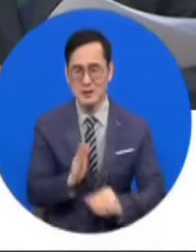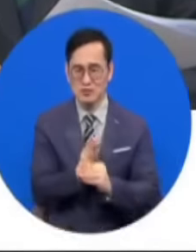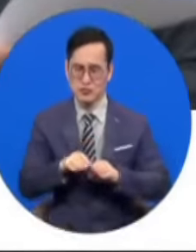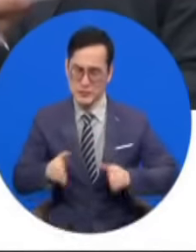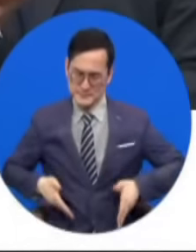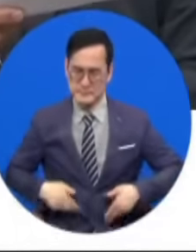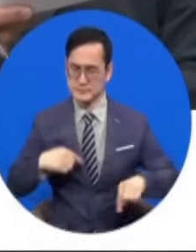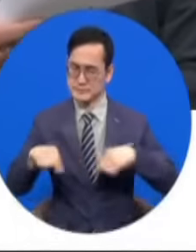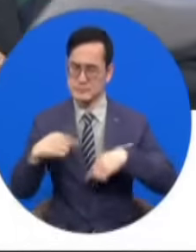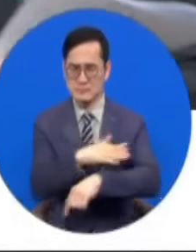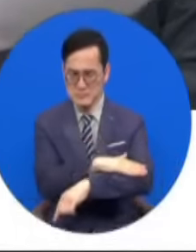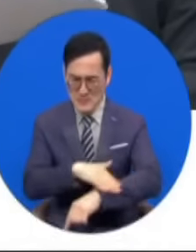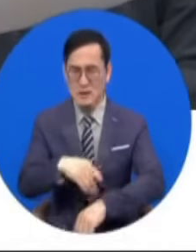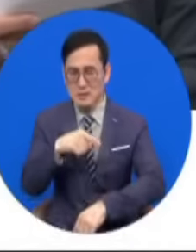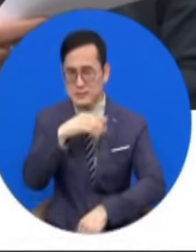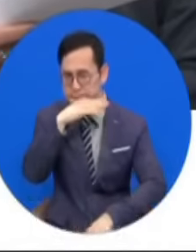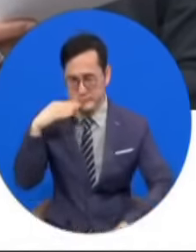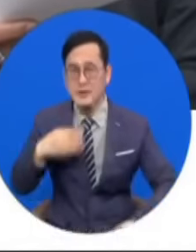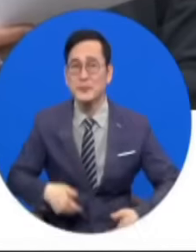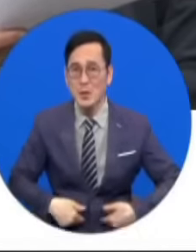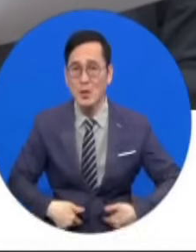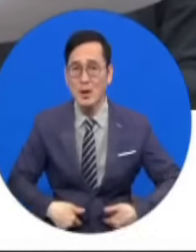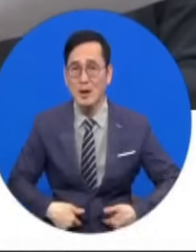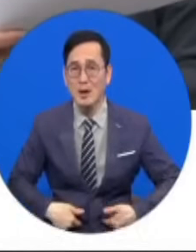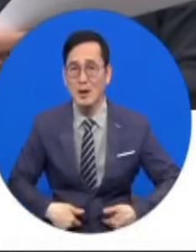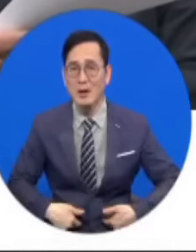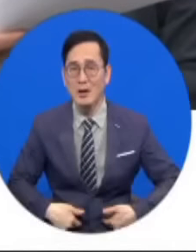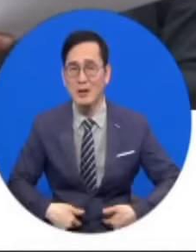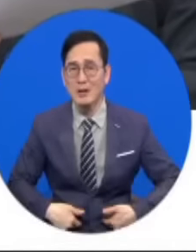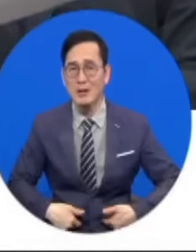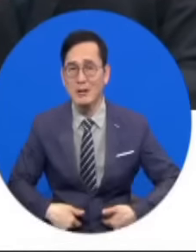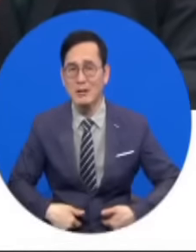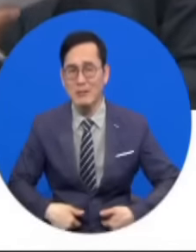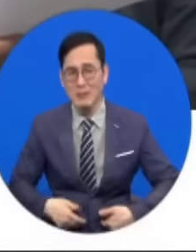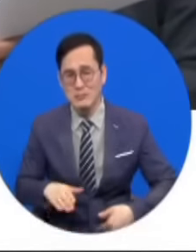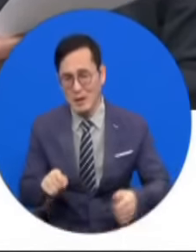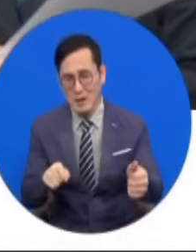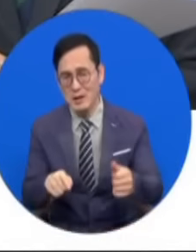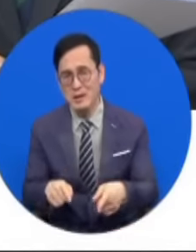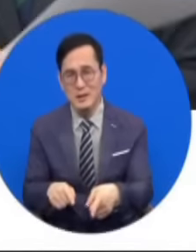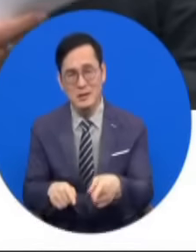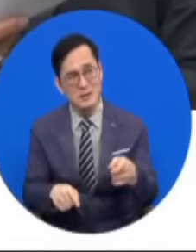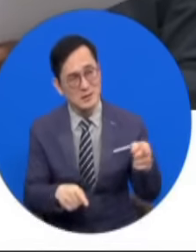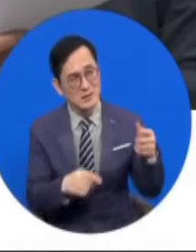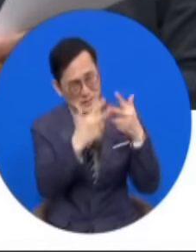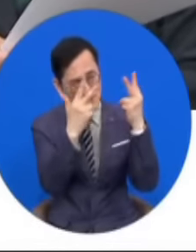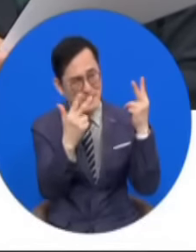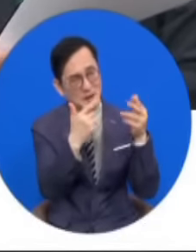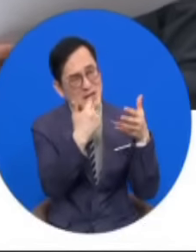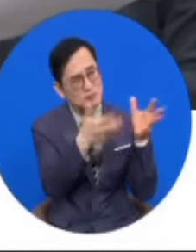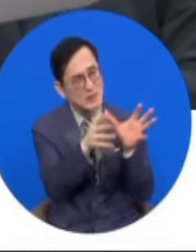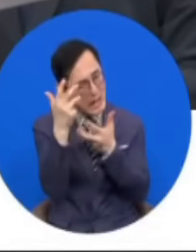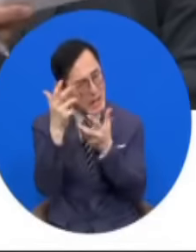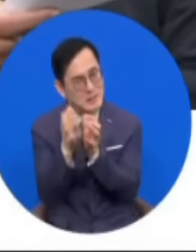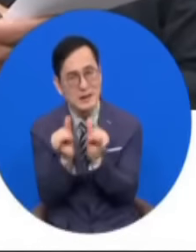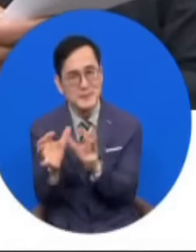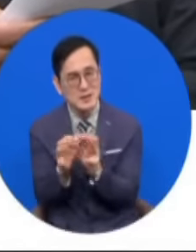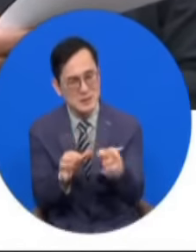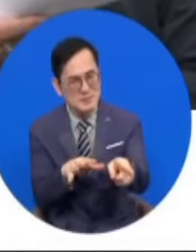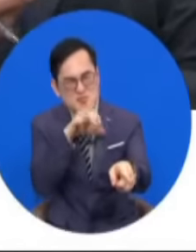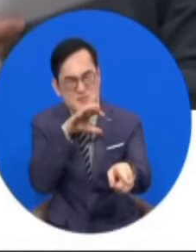위원장처럼 뭔가 그 그당시 그 그 최상명 특검 청문회에서 우리 국민들이 더 많이 보도되고 알아야 됐던 것들은 그